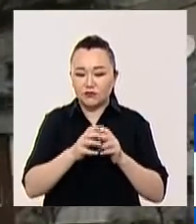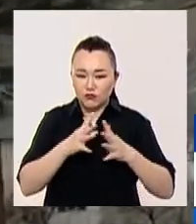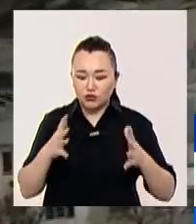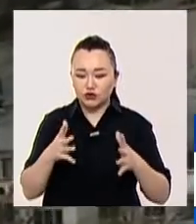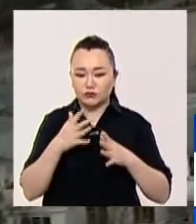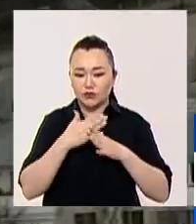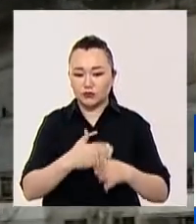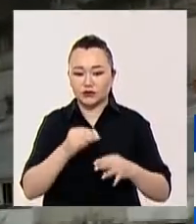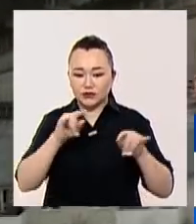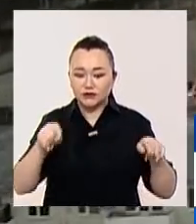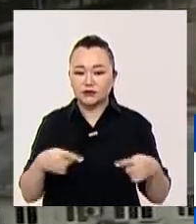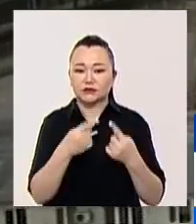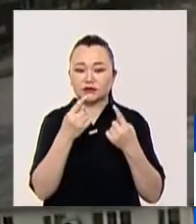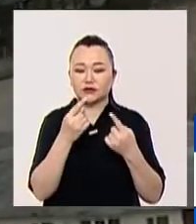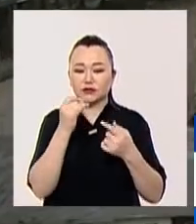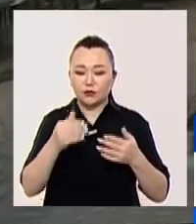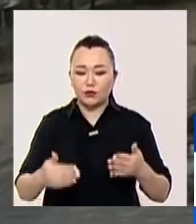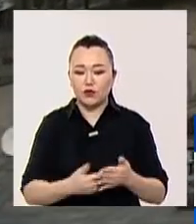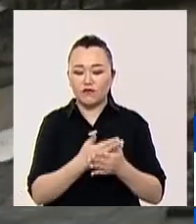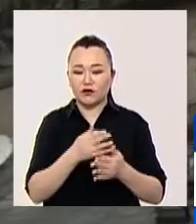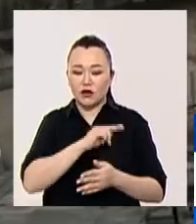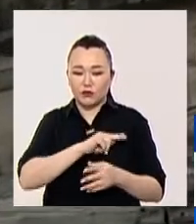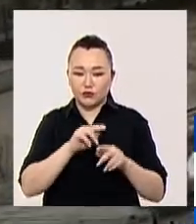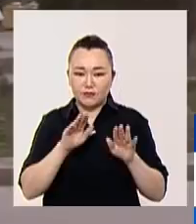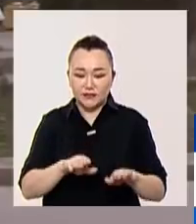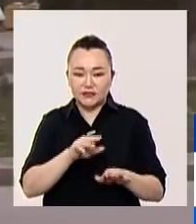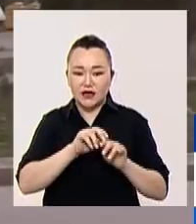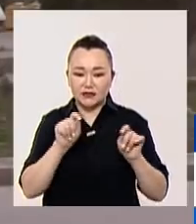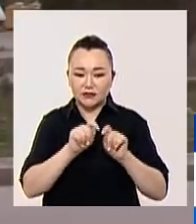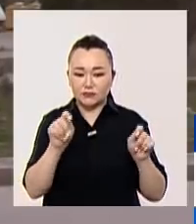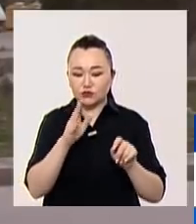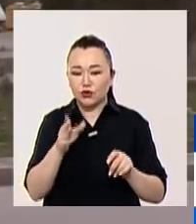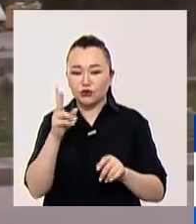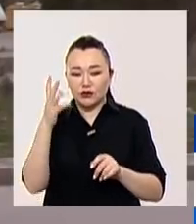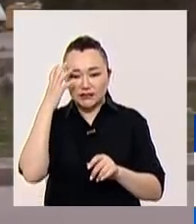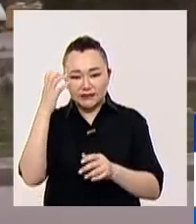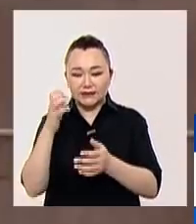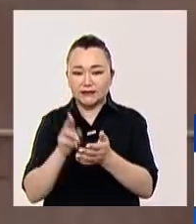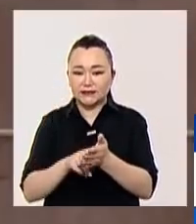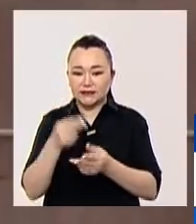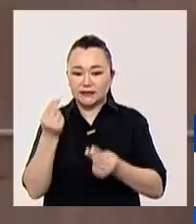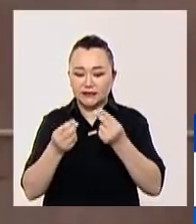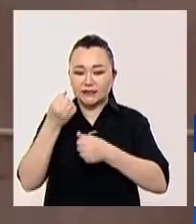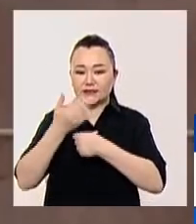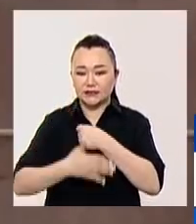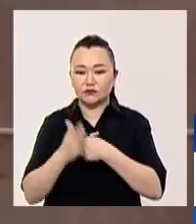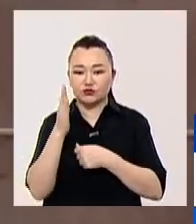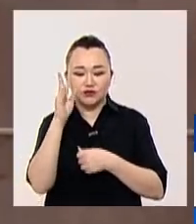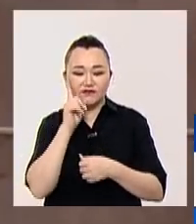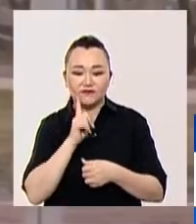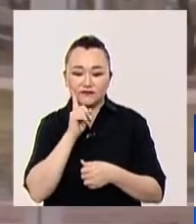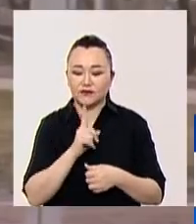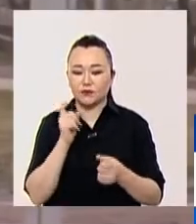тартылып, инфрақұрылым дамып, жаңа жұмыс орындары ашылады дейді. Ал құмар ойындар ойнайтын орталықтардың болашағы